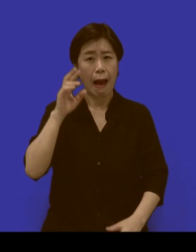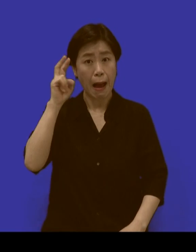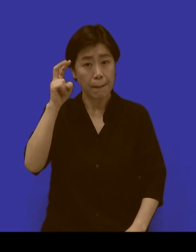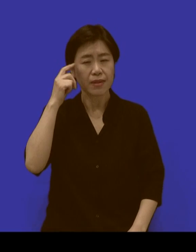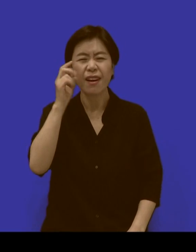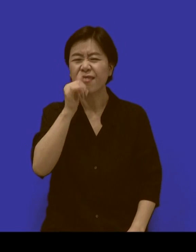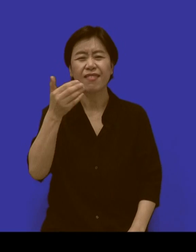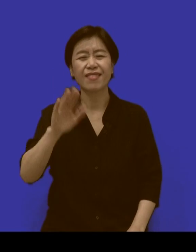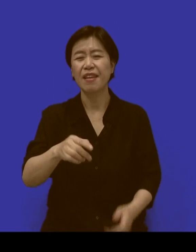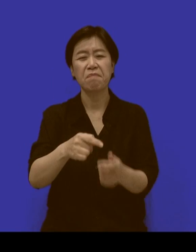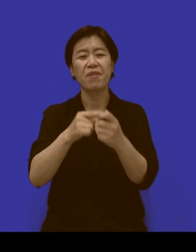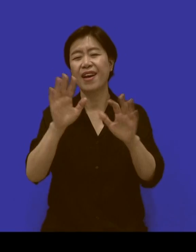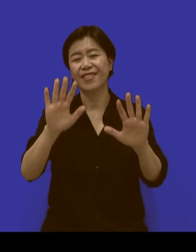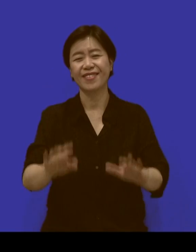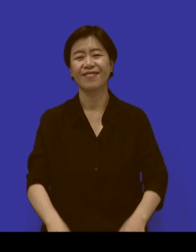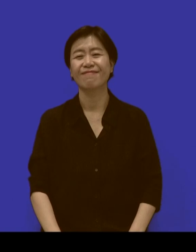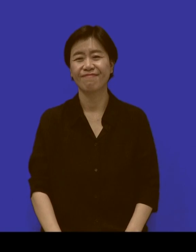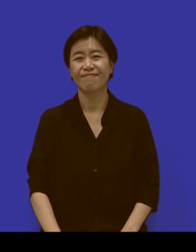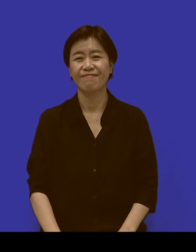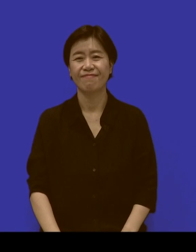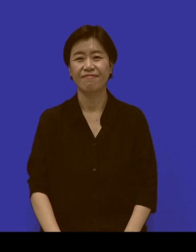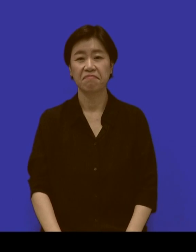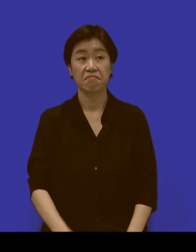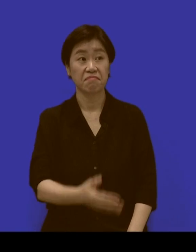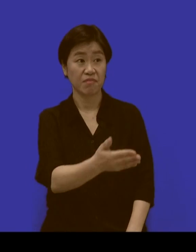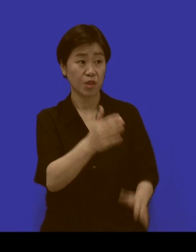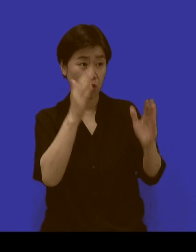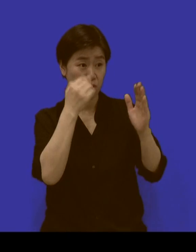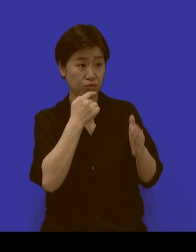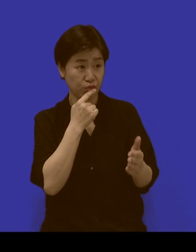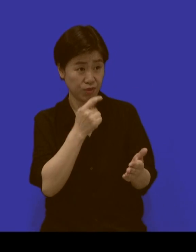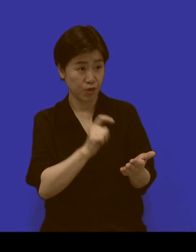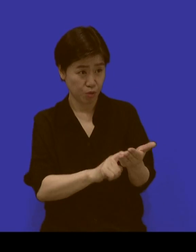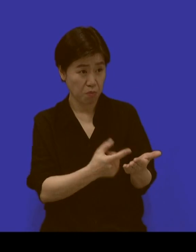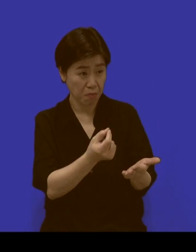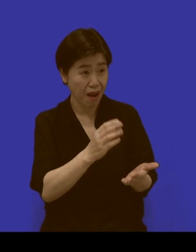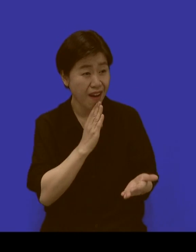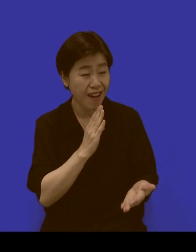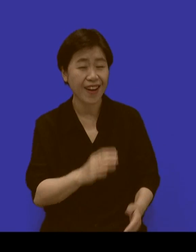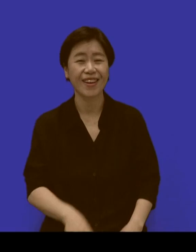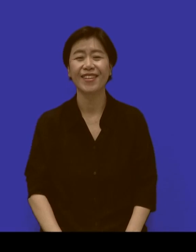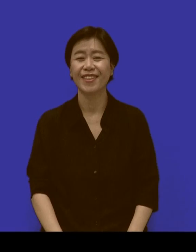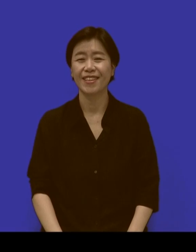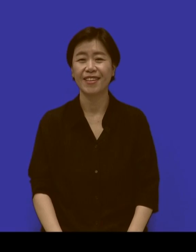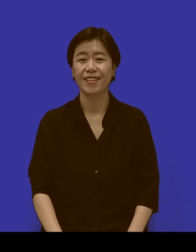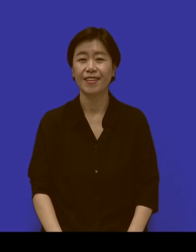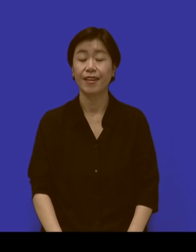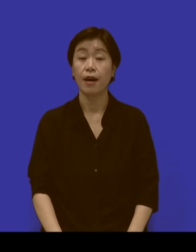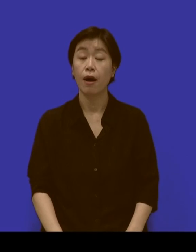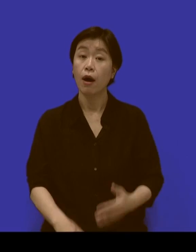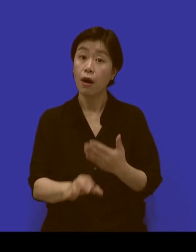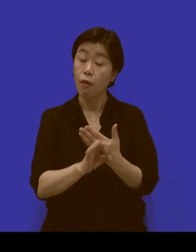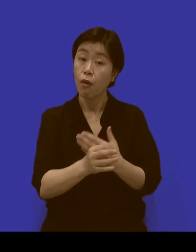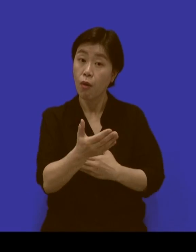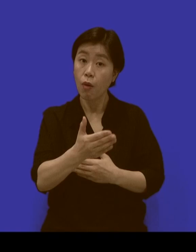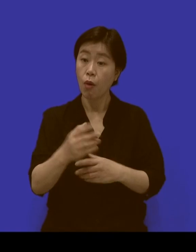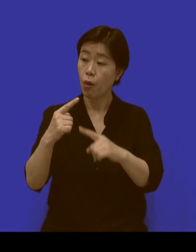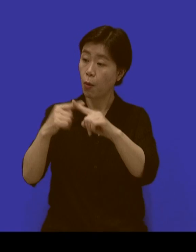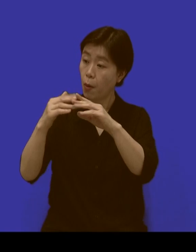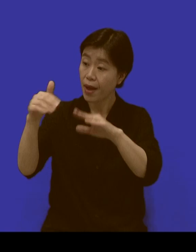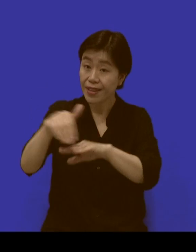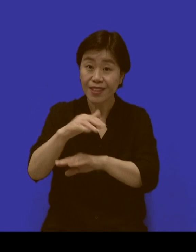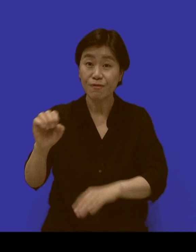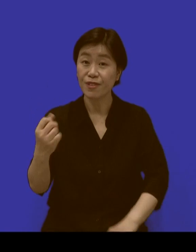네. 조마조마했다는 네, 그런 얘기를 들었는데 공부가 제일 쉬웠어요. 네. 진짜. 그러면 또 어떻게 그럼 교회에 다니시게 되신 거예요?